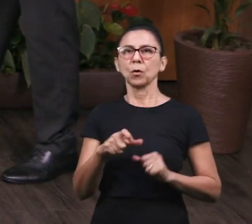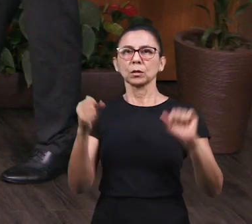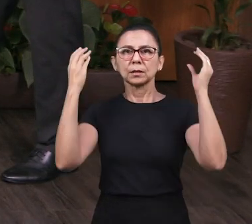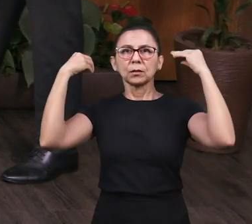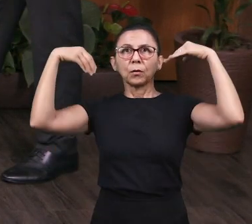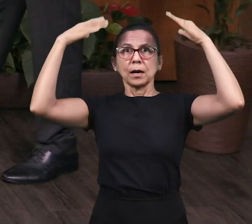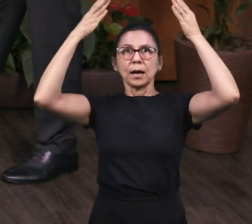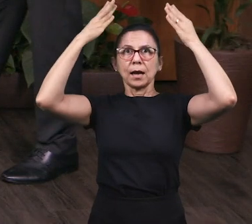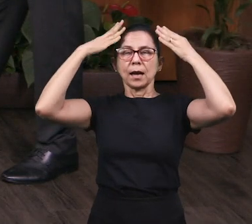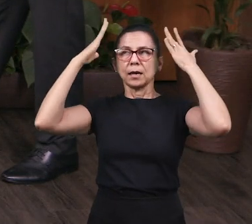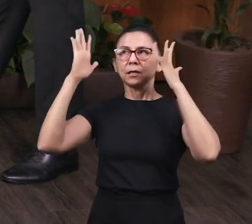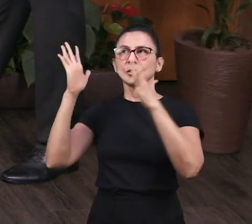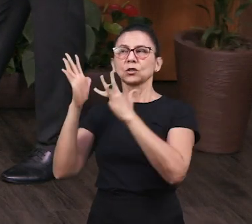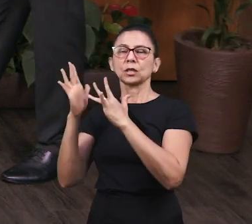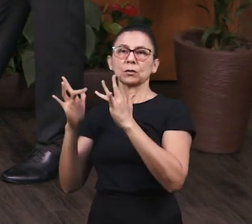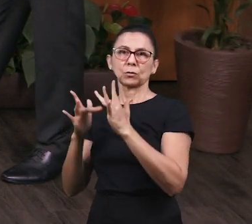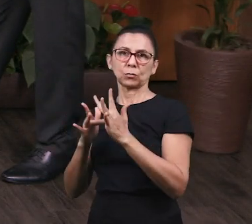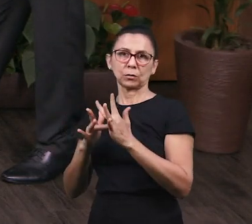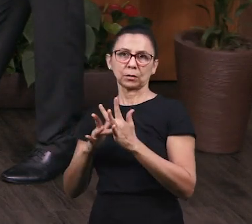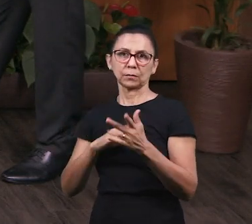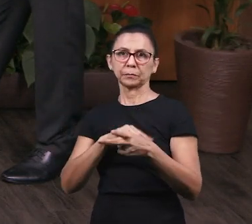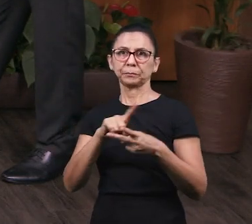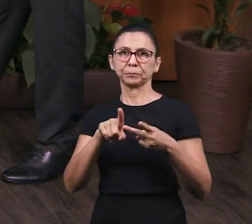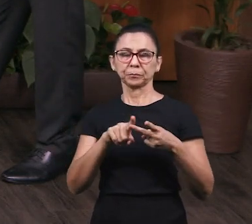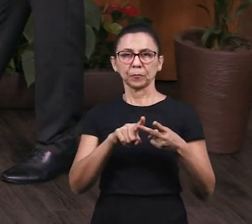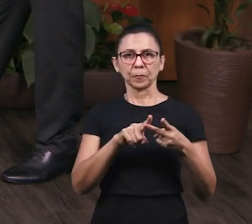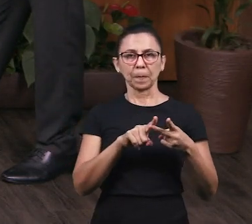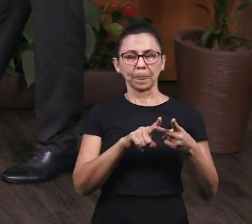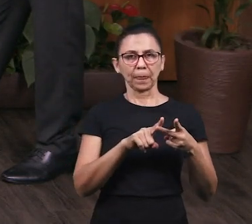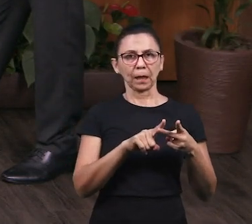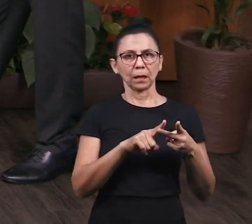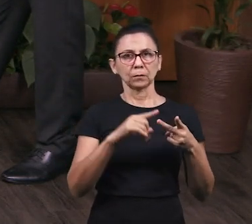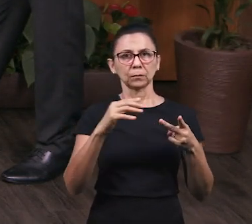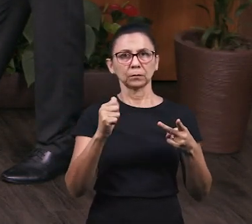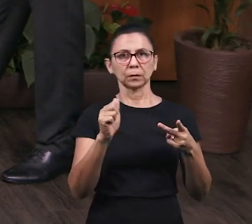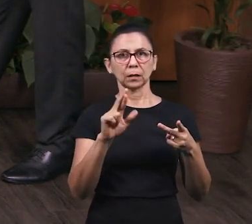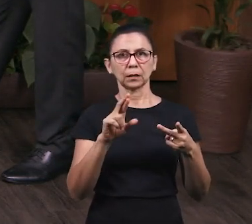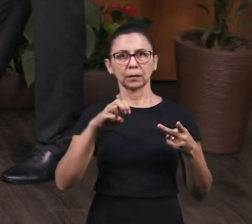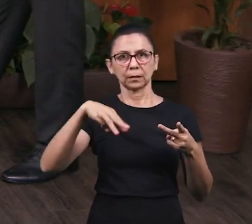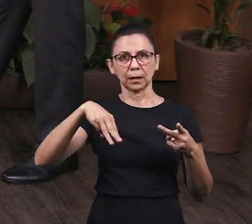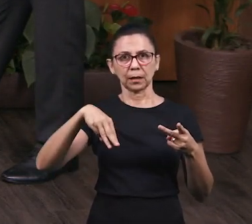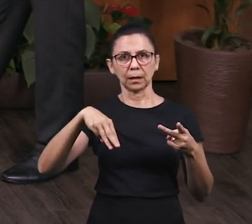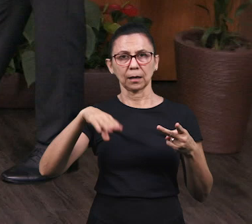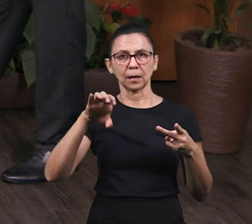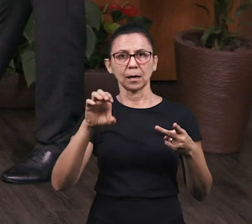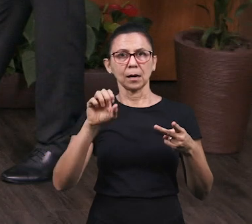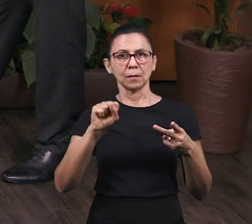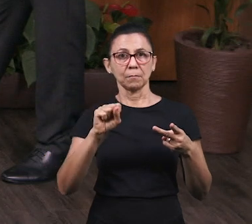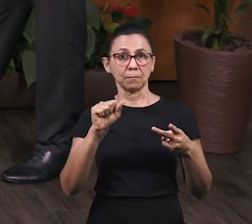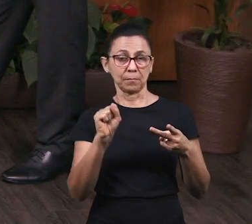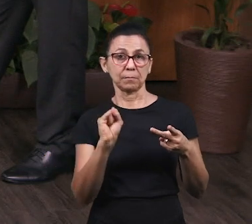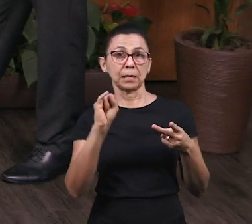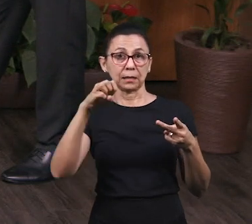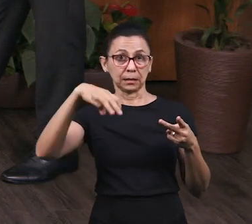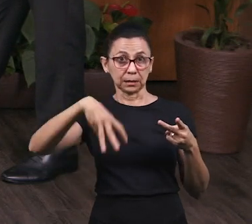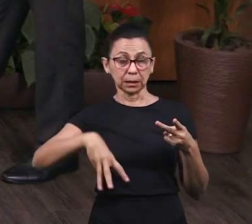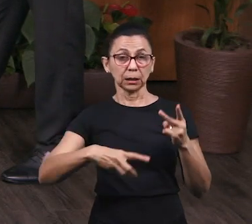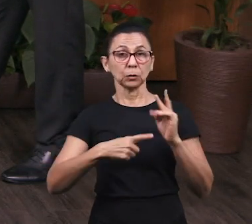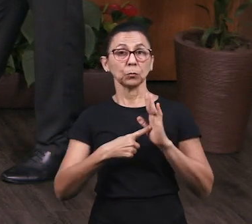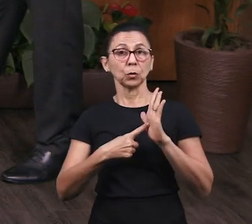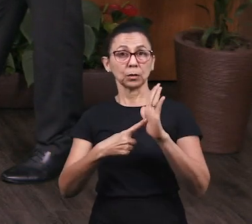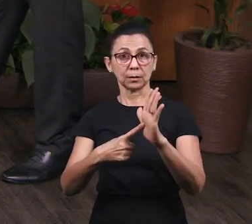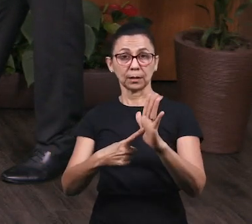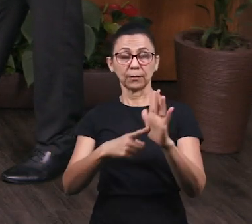Matthieu. Le cramoisi qui pointe prophétiquement, donc cette couleur cramoisi pointait prophétiquement